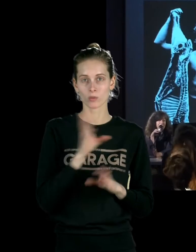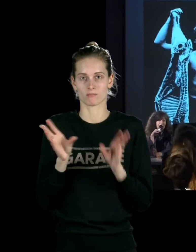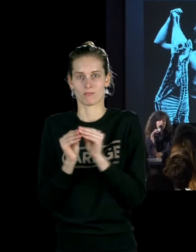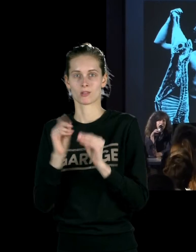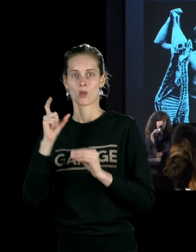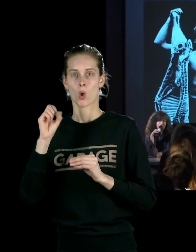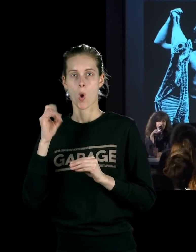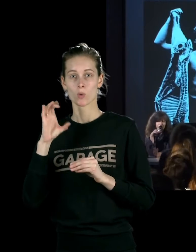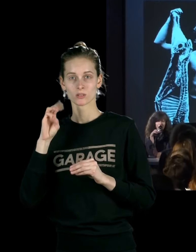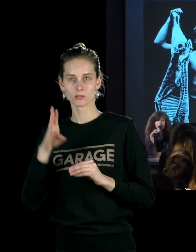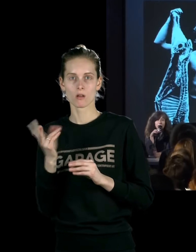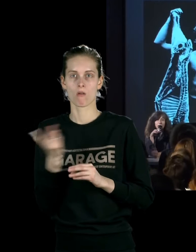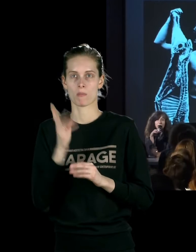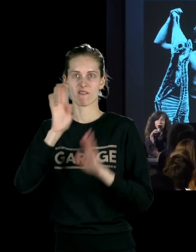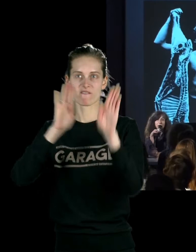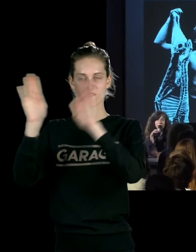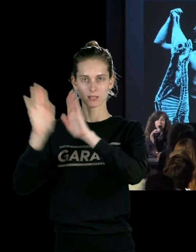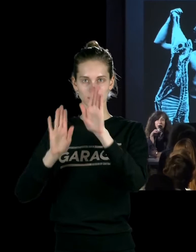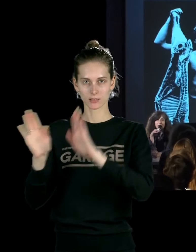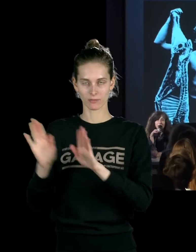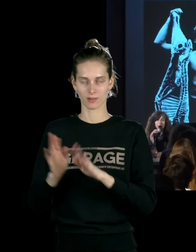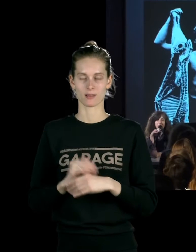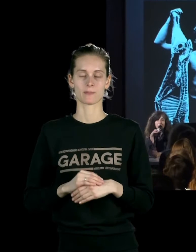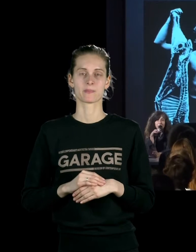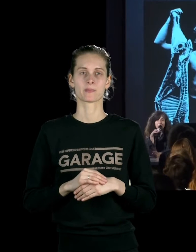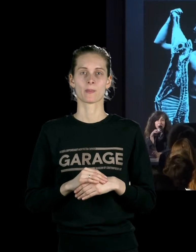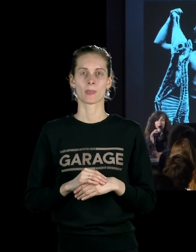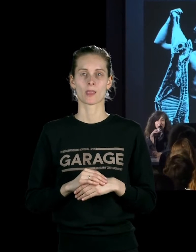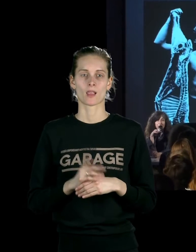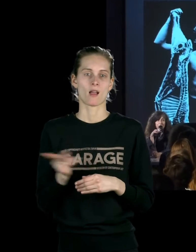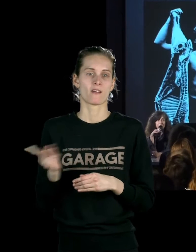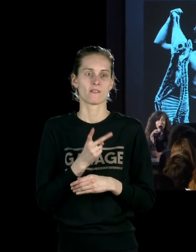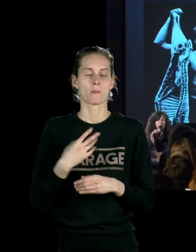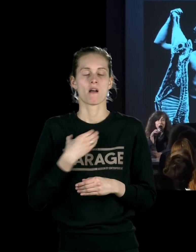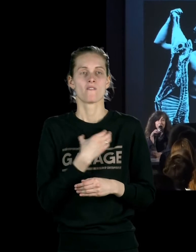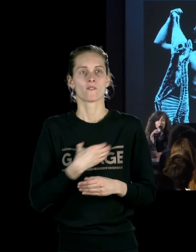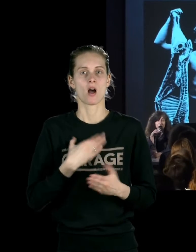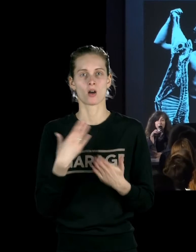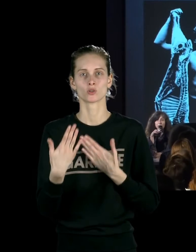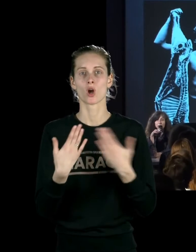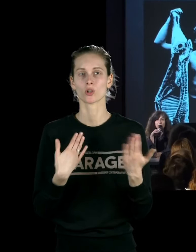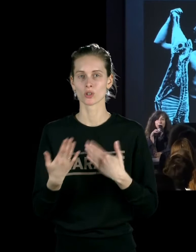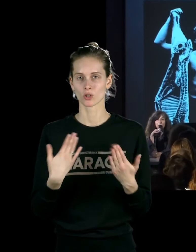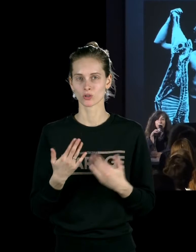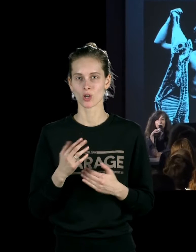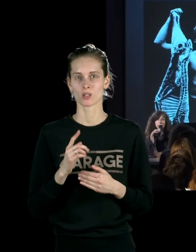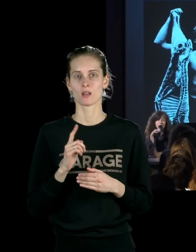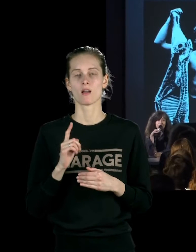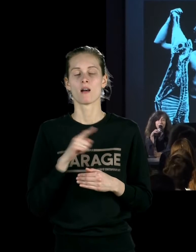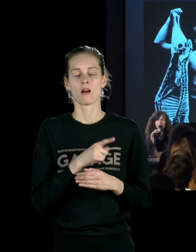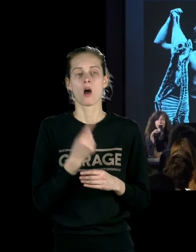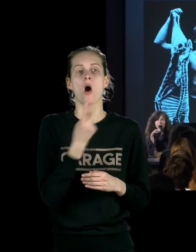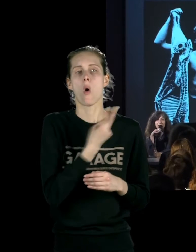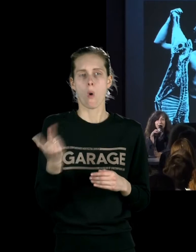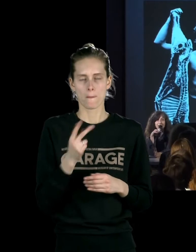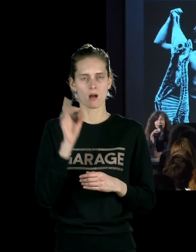Для Хёрст этот сюжет взаимоотношений с Бэконом очень важен еще и потому, что он, помимо того, что он знаменит художник, он